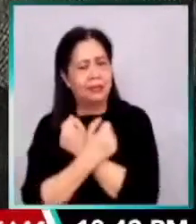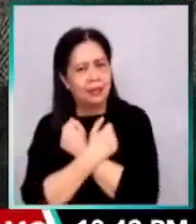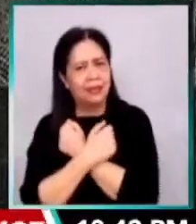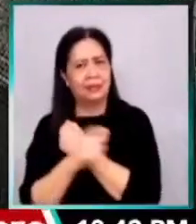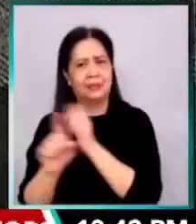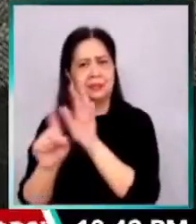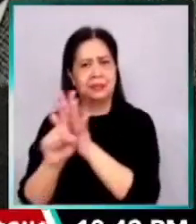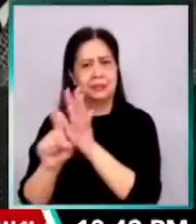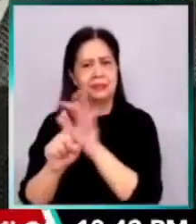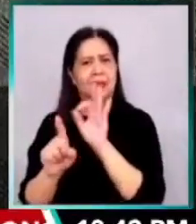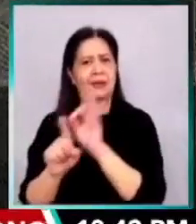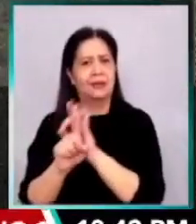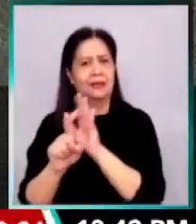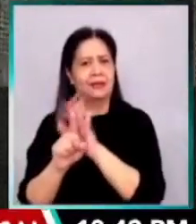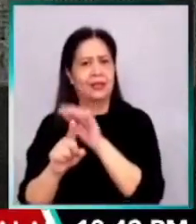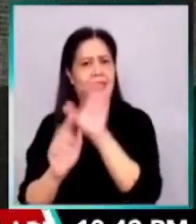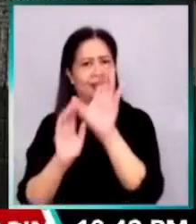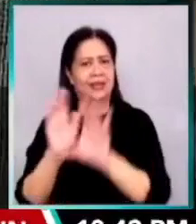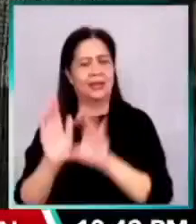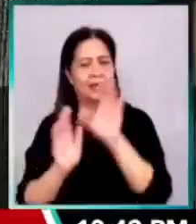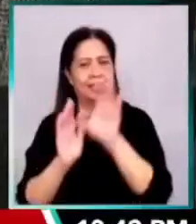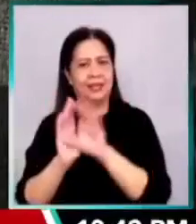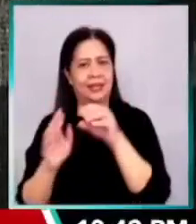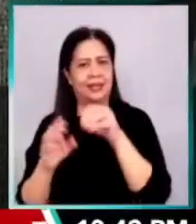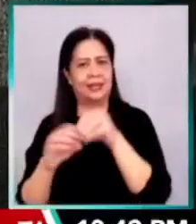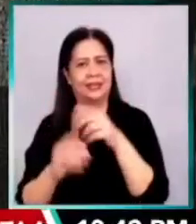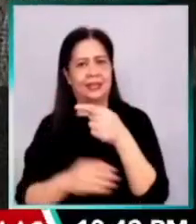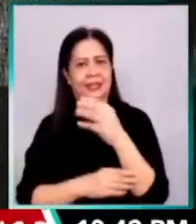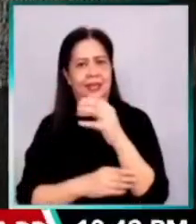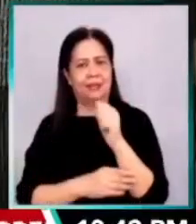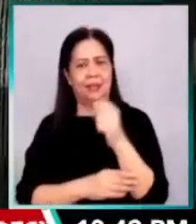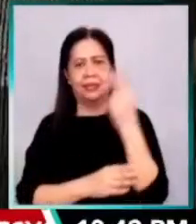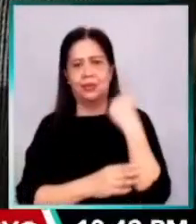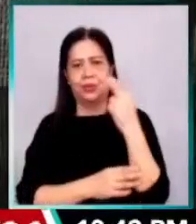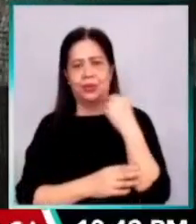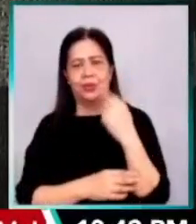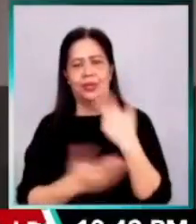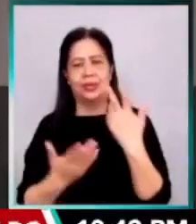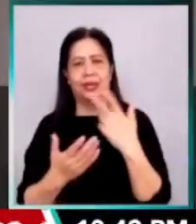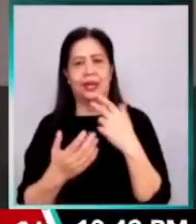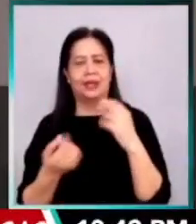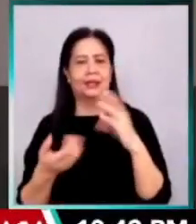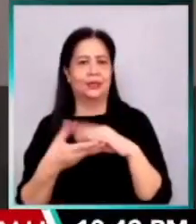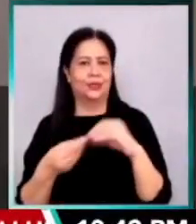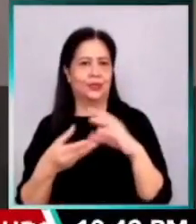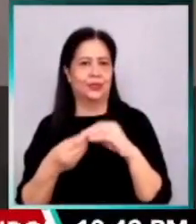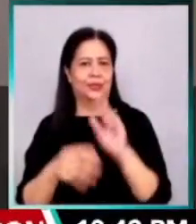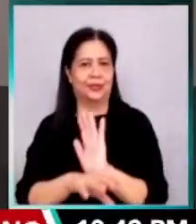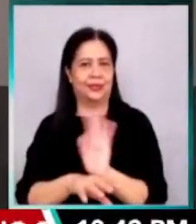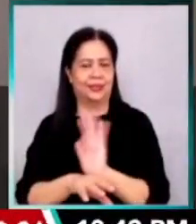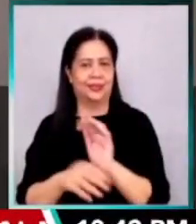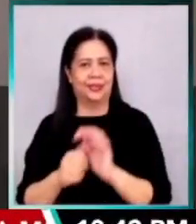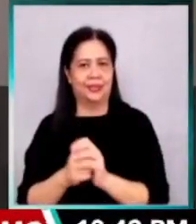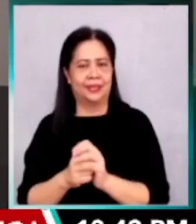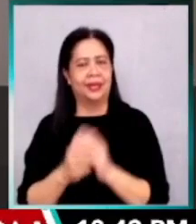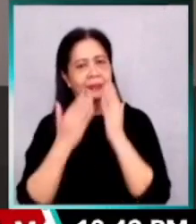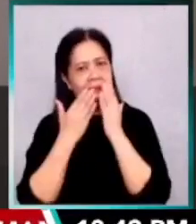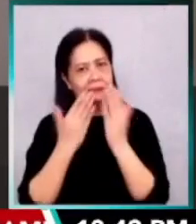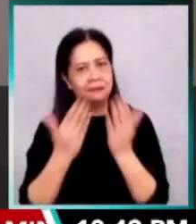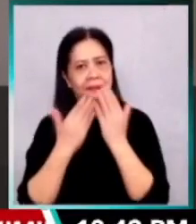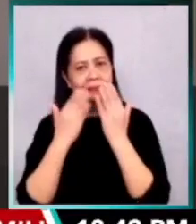ang kaniyang karakter sa GMA Historical Portal Fantasy Series. Grateful daw siya sa lahat